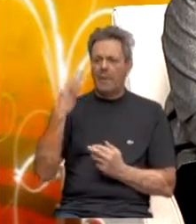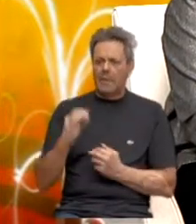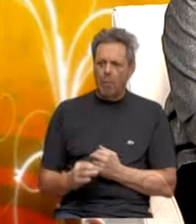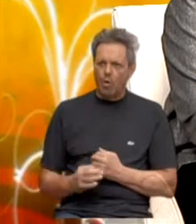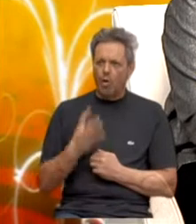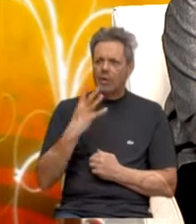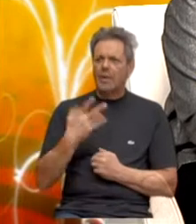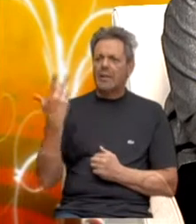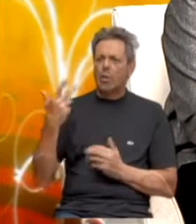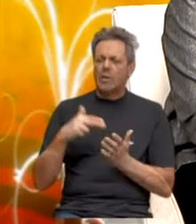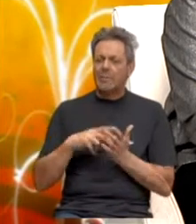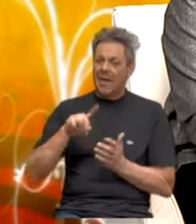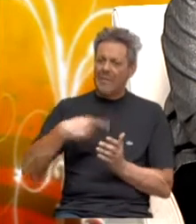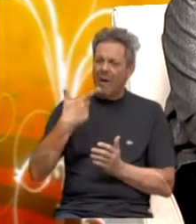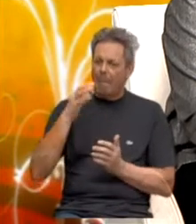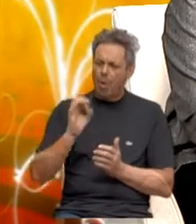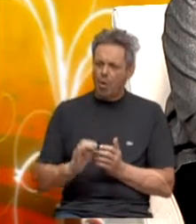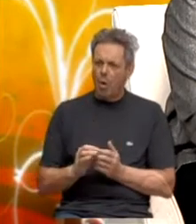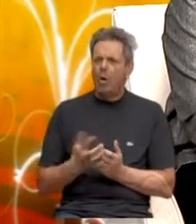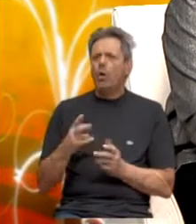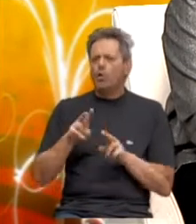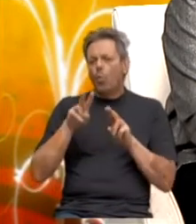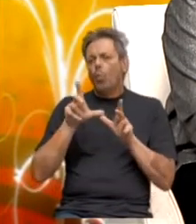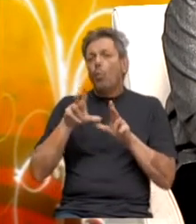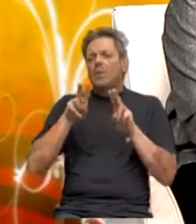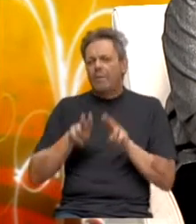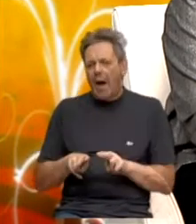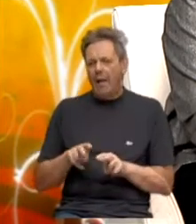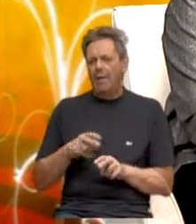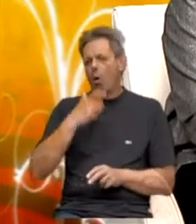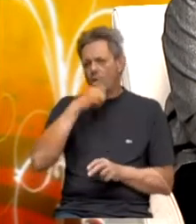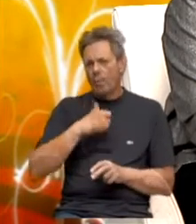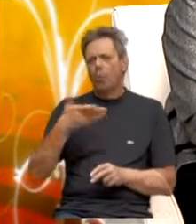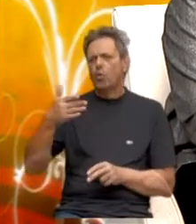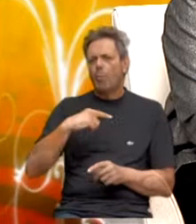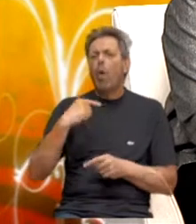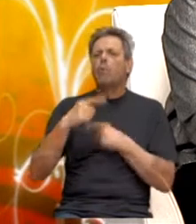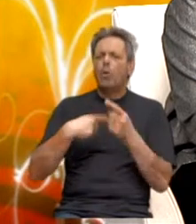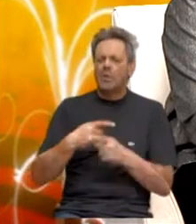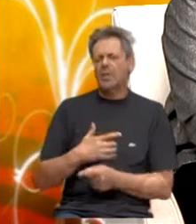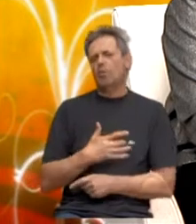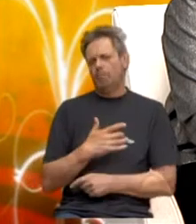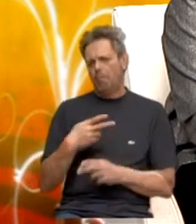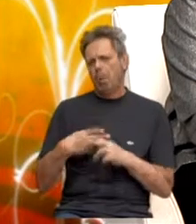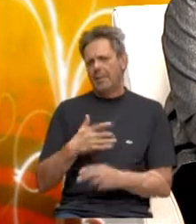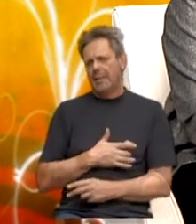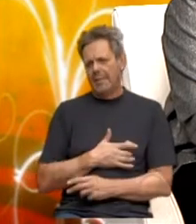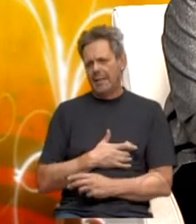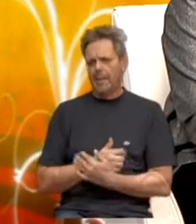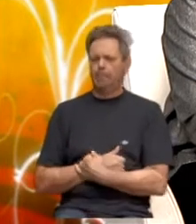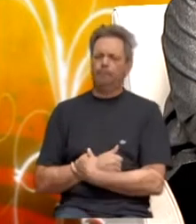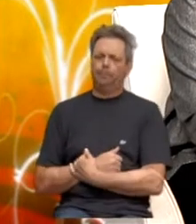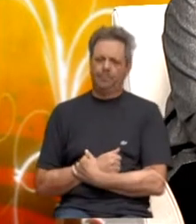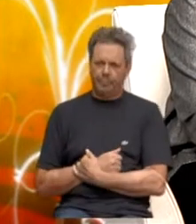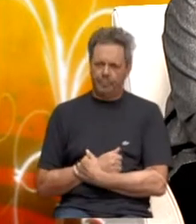točnije 48,2% su zapravo osobe koje su umrle od posljedice neke kardiovaskularne ili druge